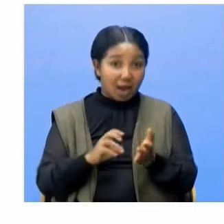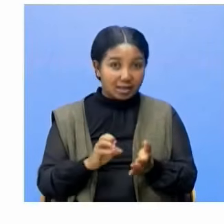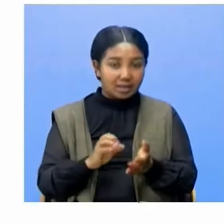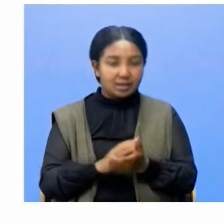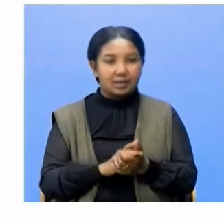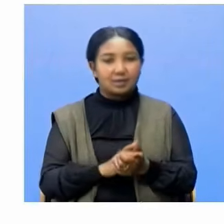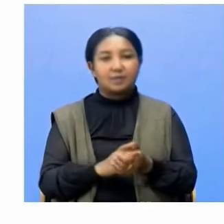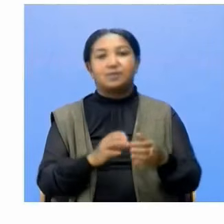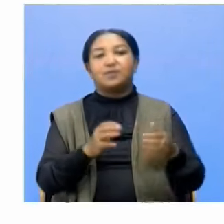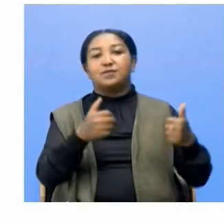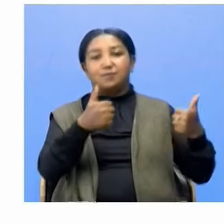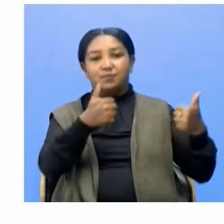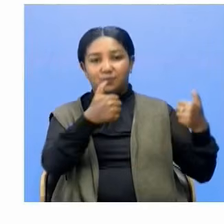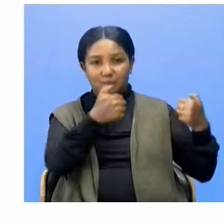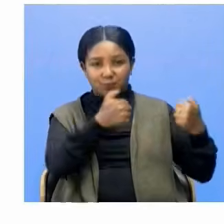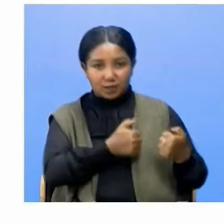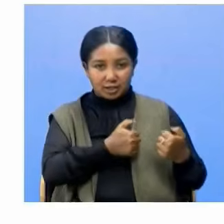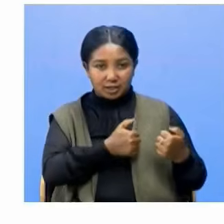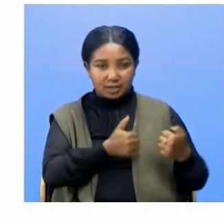ፍቅር